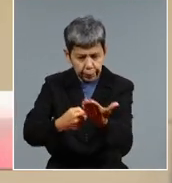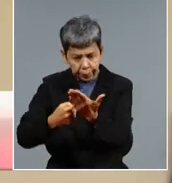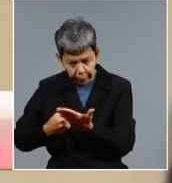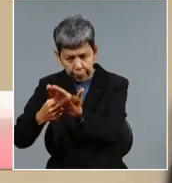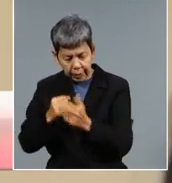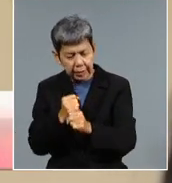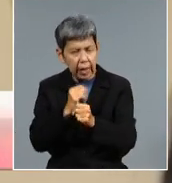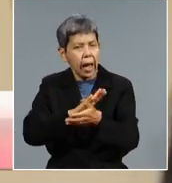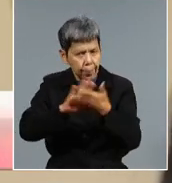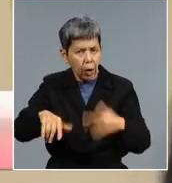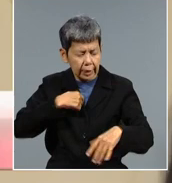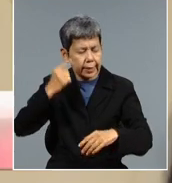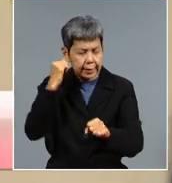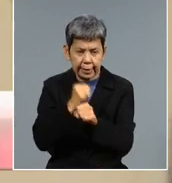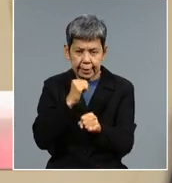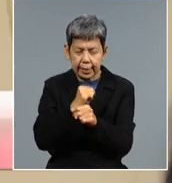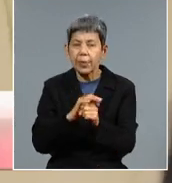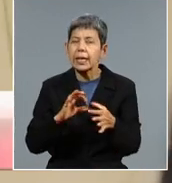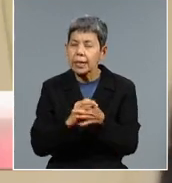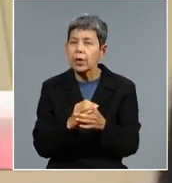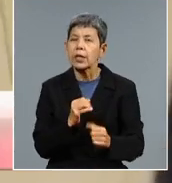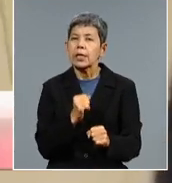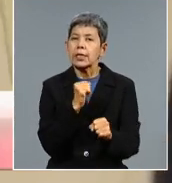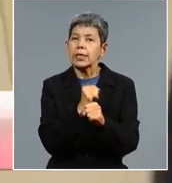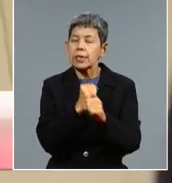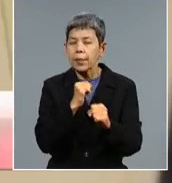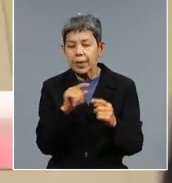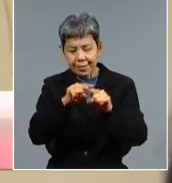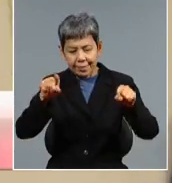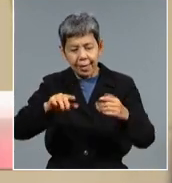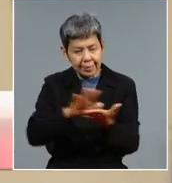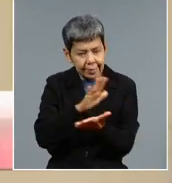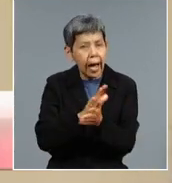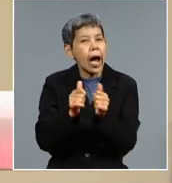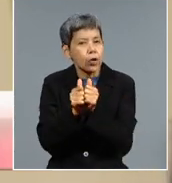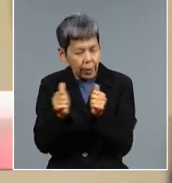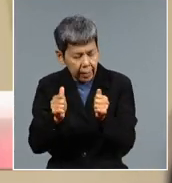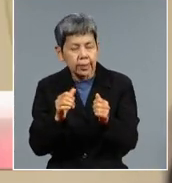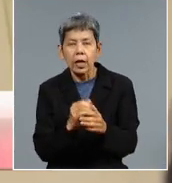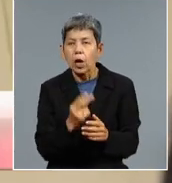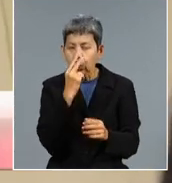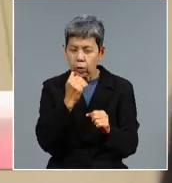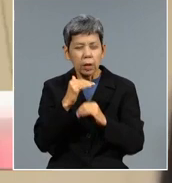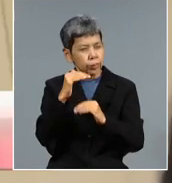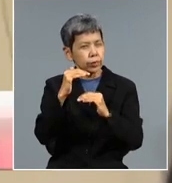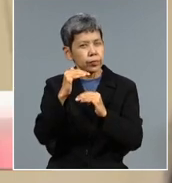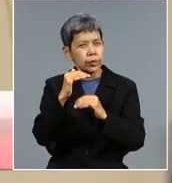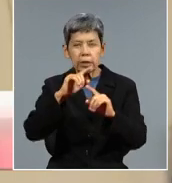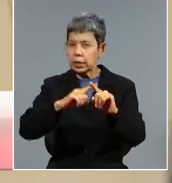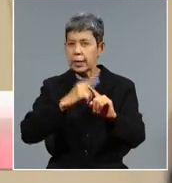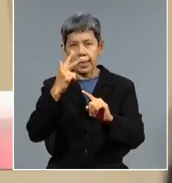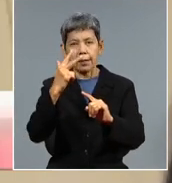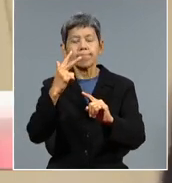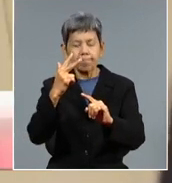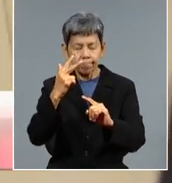วเสร็จในขั้นตอนเพื่อนำไปสู่กระบวนการทางเอกสารทางธุรการนะครับให้เร็วภายในมีนาคมนี้นะครับ